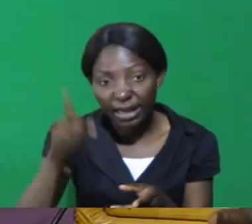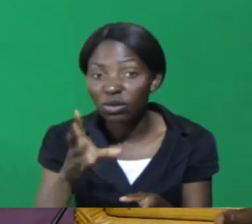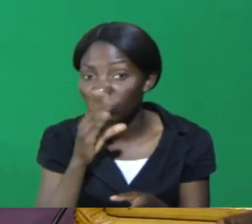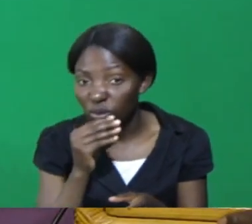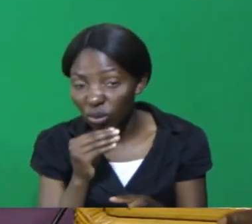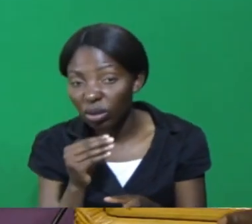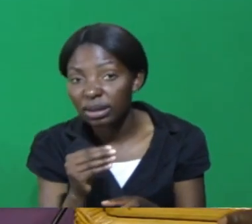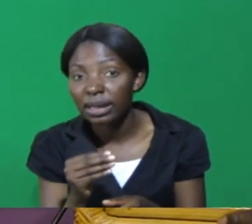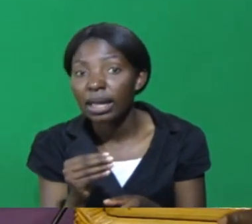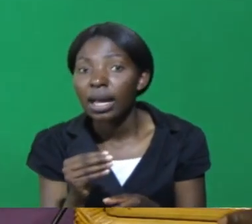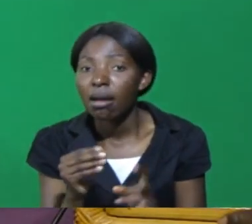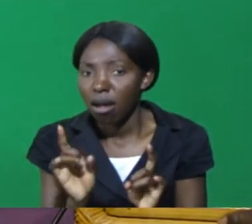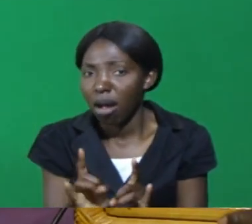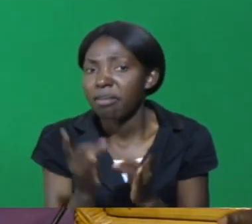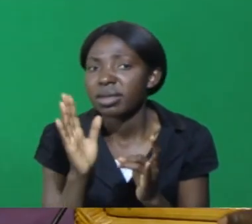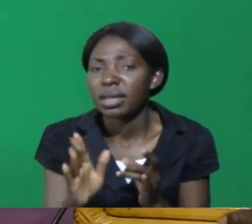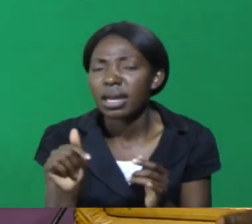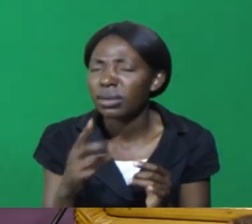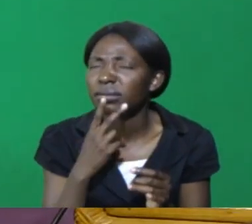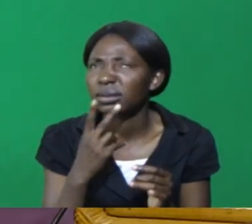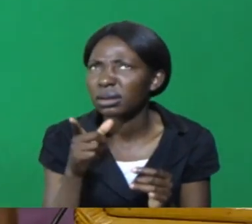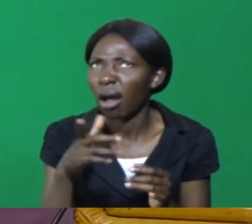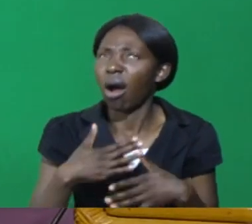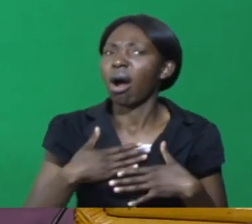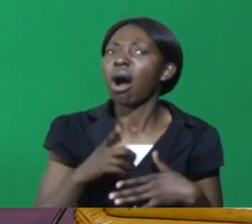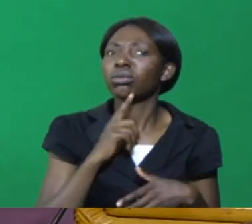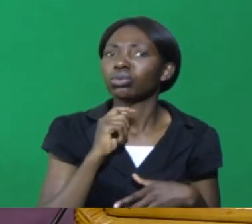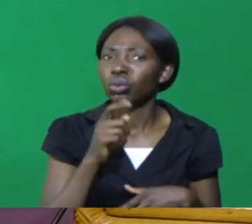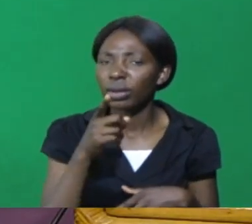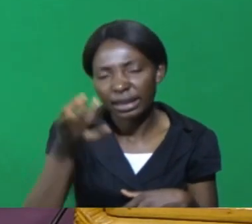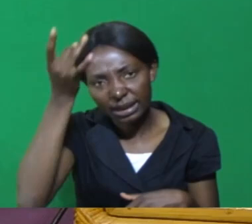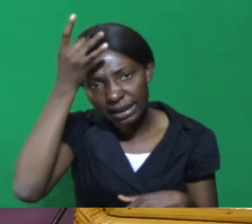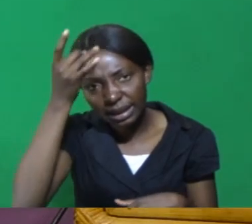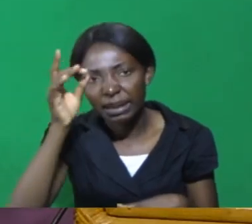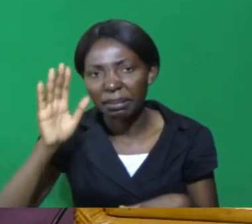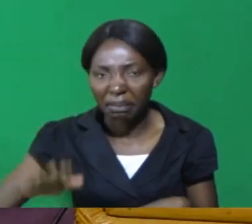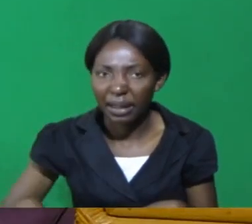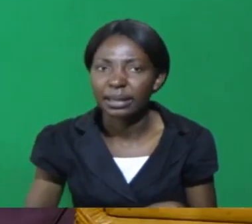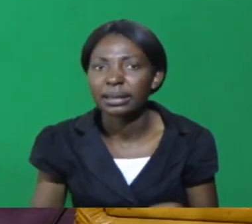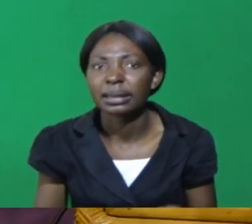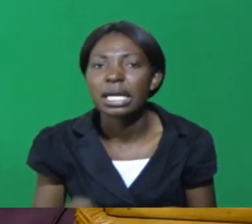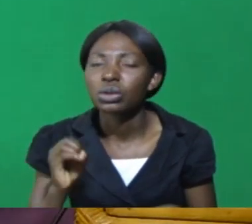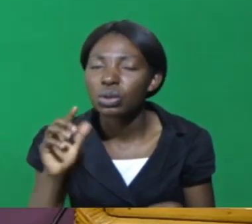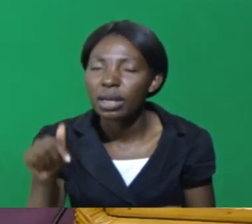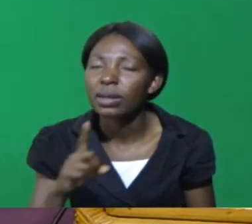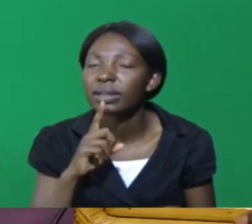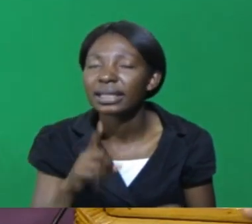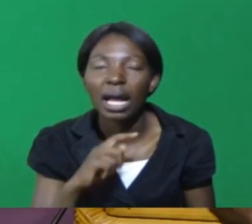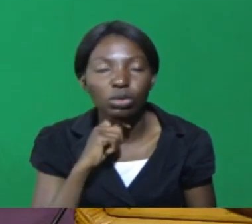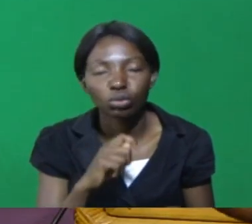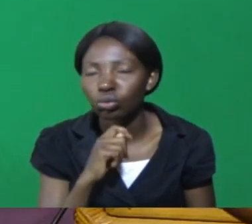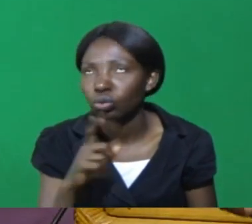mamonaka hanzi pamuri kunyatsonoti nai ndiye ndo pari kunzi ipapo manje zvinofanira kuti muti shuwa Mwarika